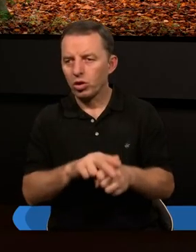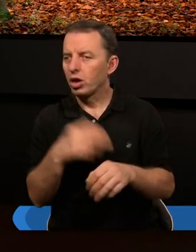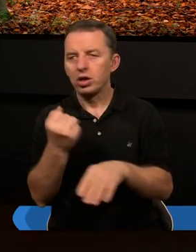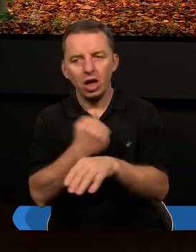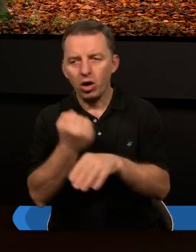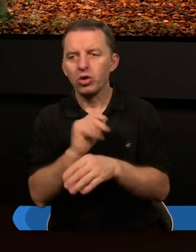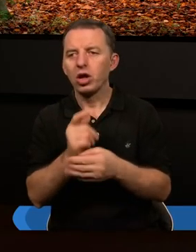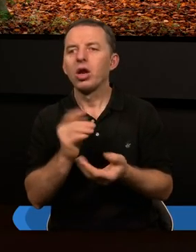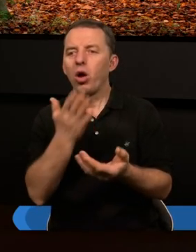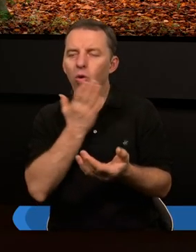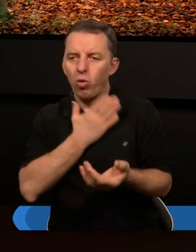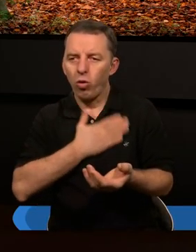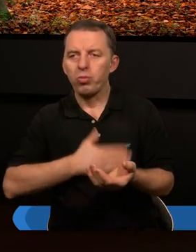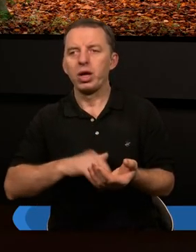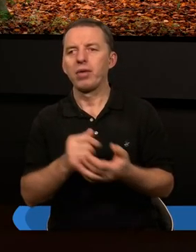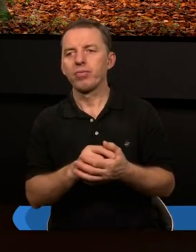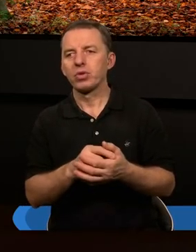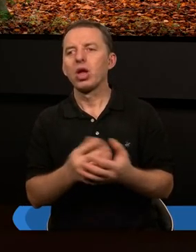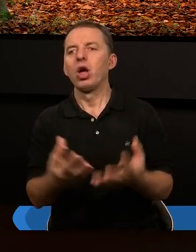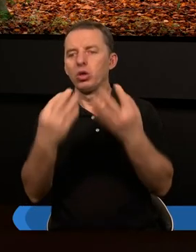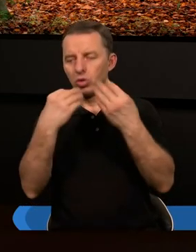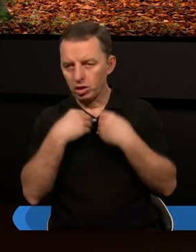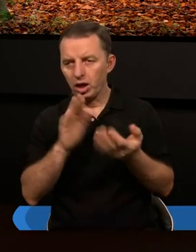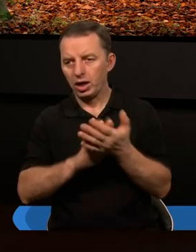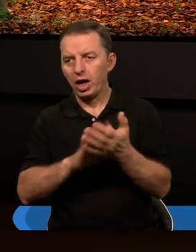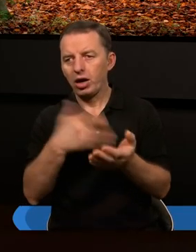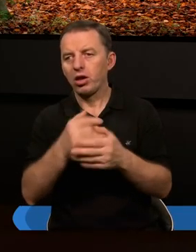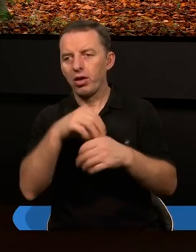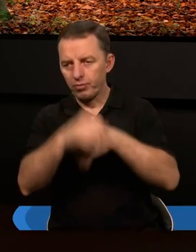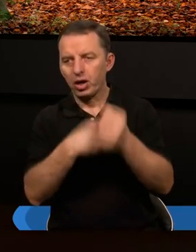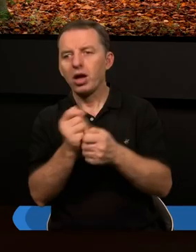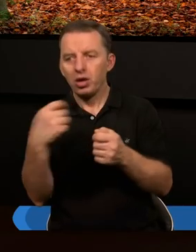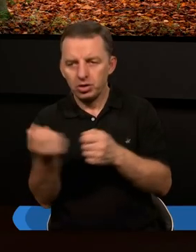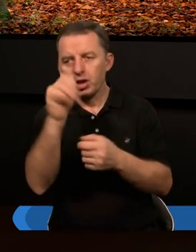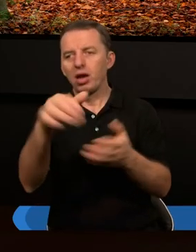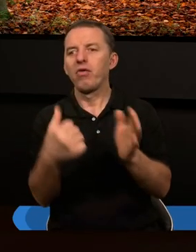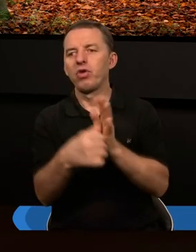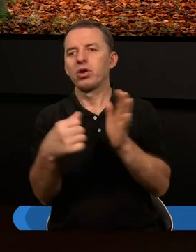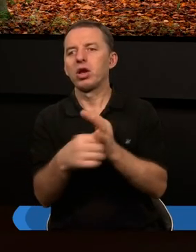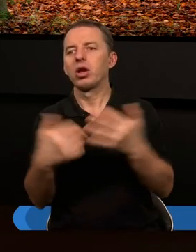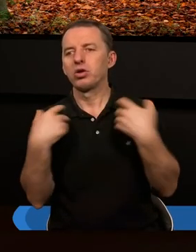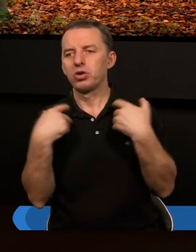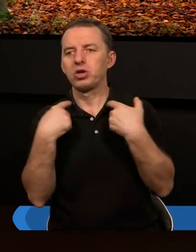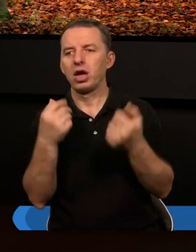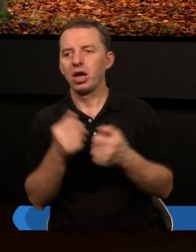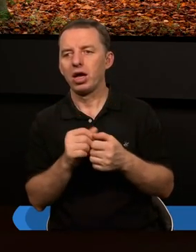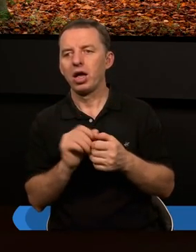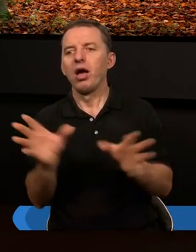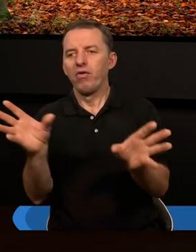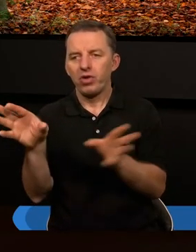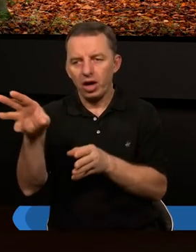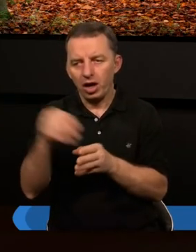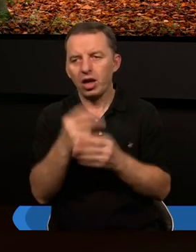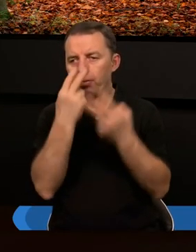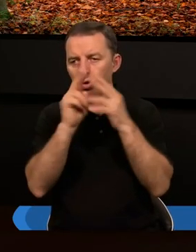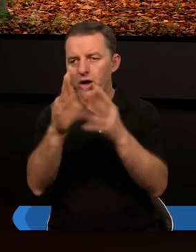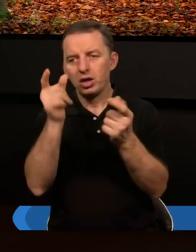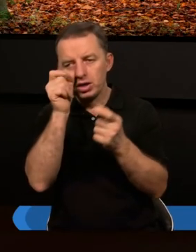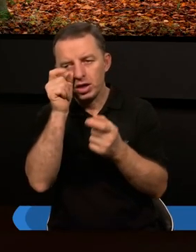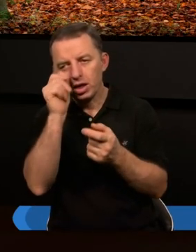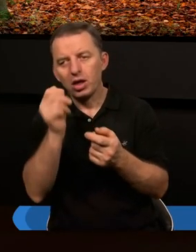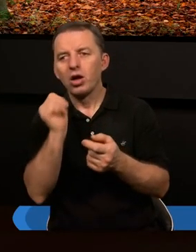niekoniecznie jakoś bardzo lubię, dostaje nagrodę w pracy i jedzie na taką wycieczkę życia. Wraca, pokazuje